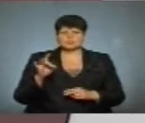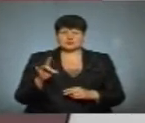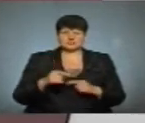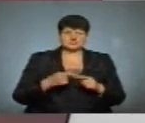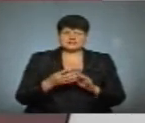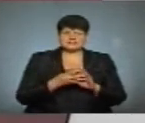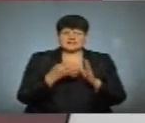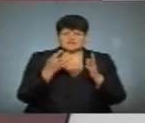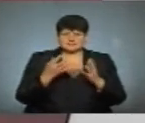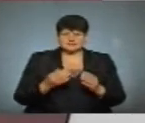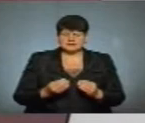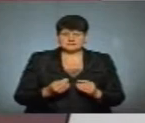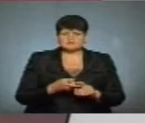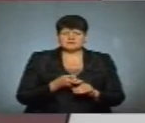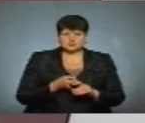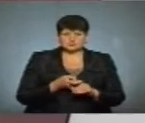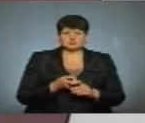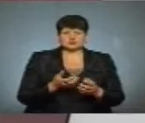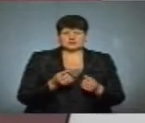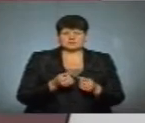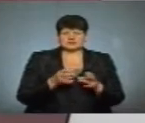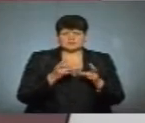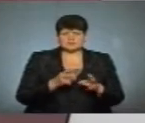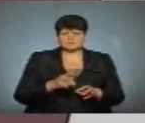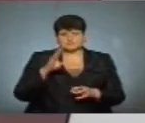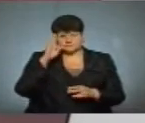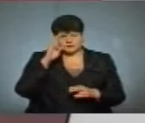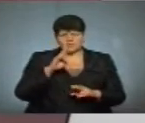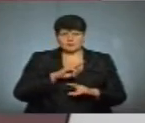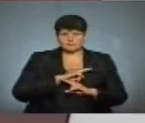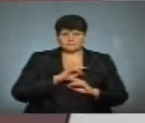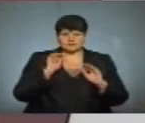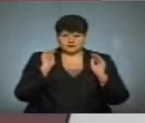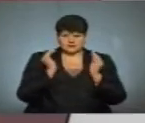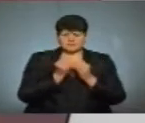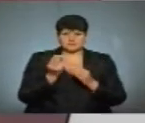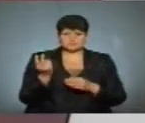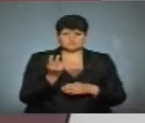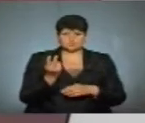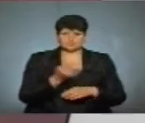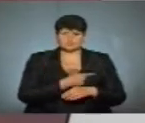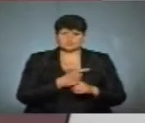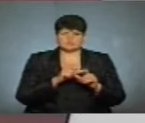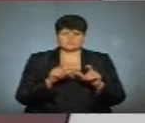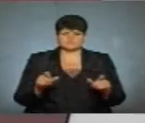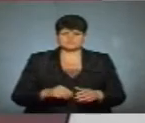днів після побиття внаслідок отриманих травм Віталій помер у реанімаційному відділенні 2-ї міської